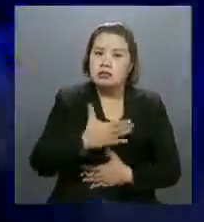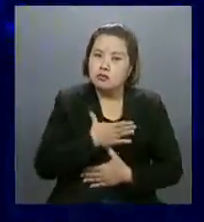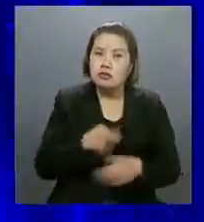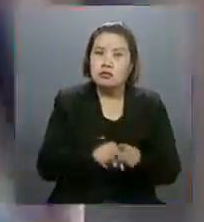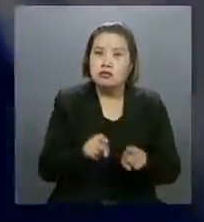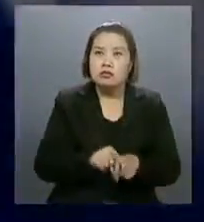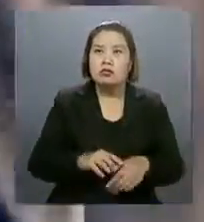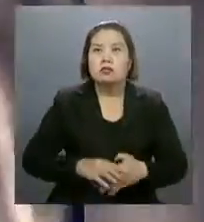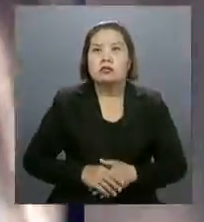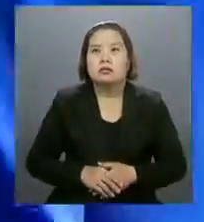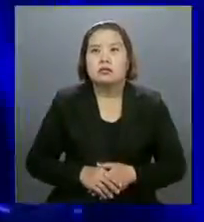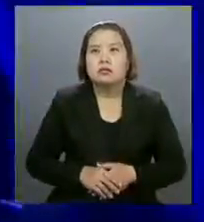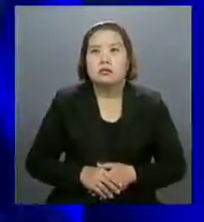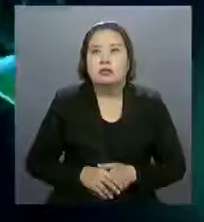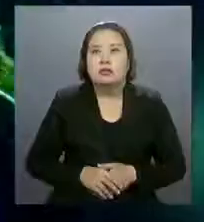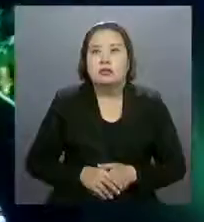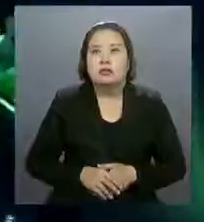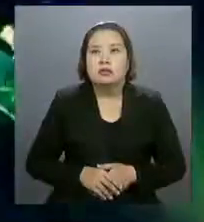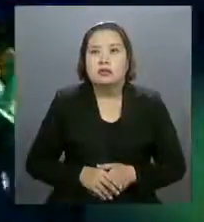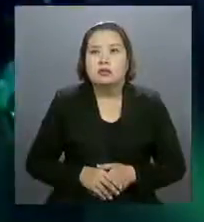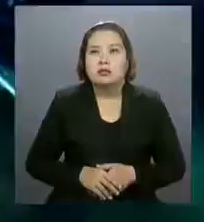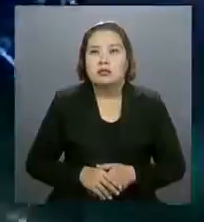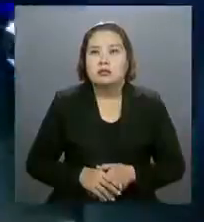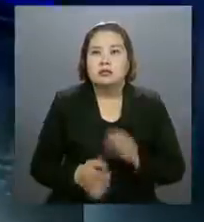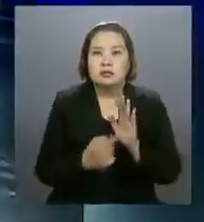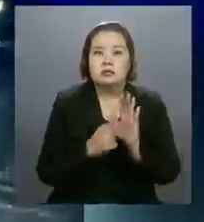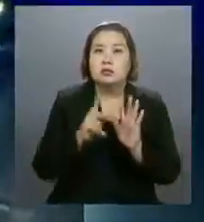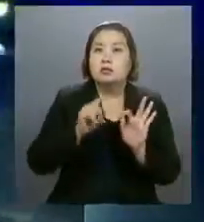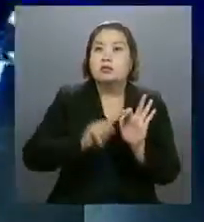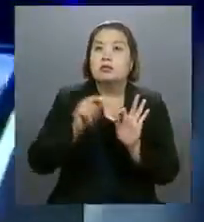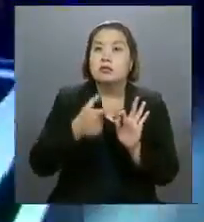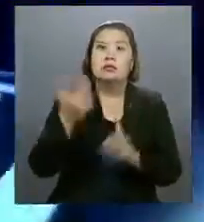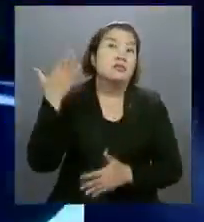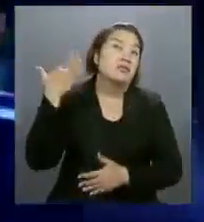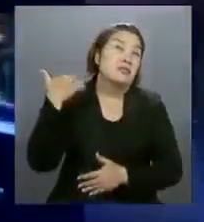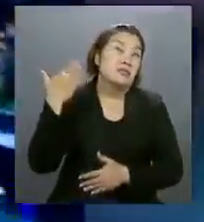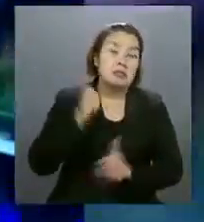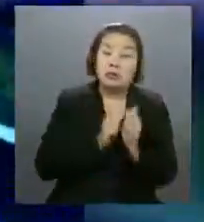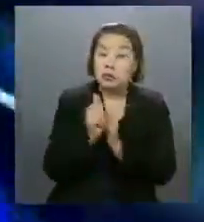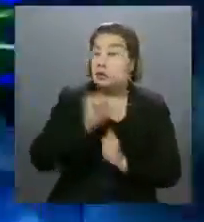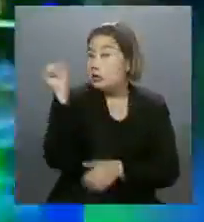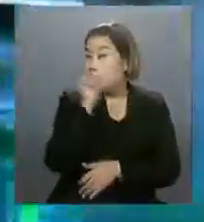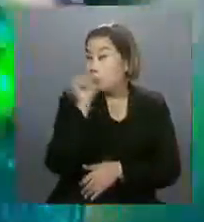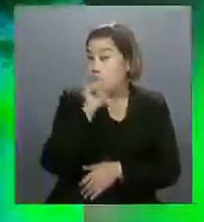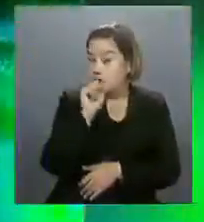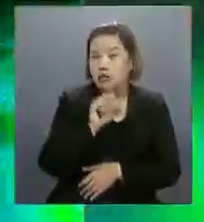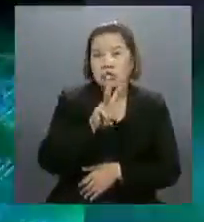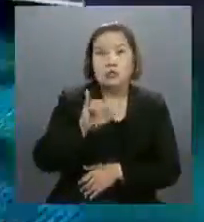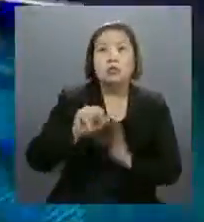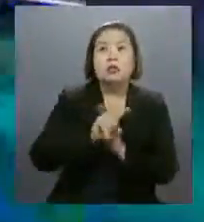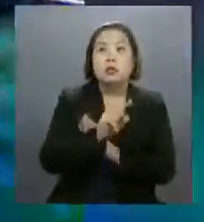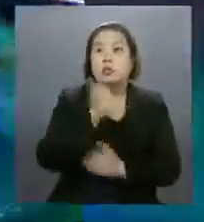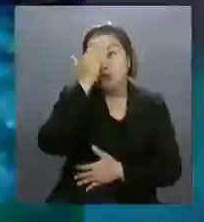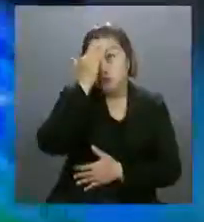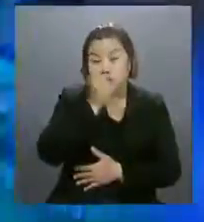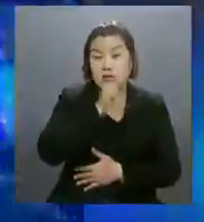งทีเก่งทัชยะสร้างชื่อจากการประกวดรายการ The Voice Thailand ที่โชว์ความสามารถด้านการผสมผส